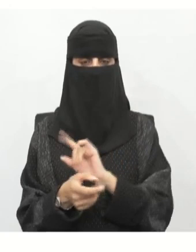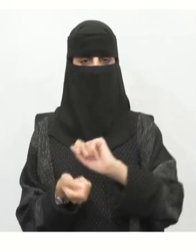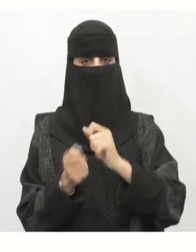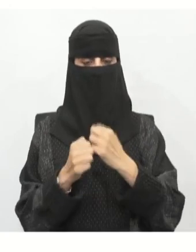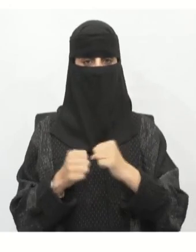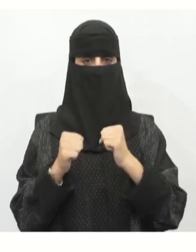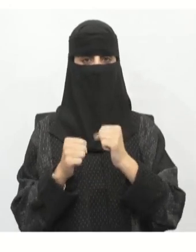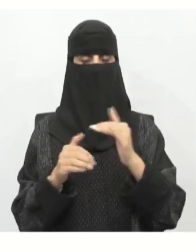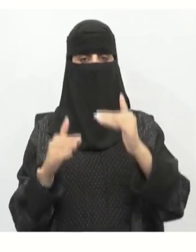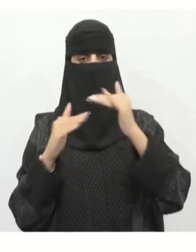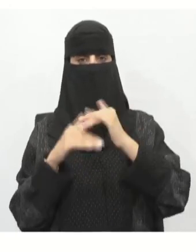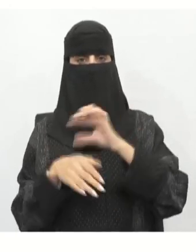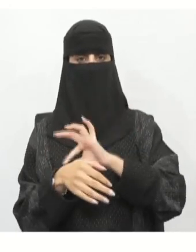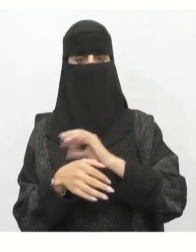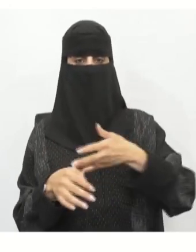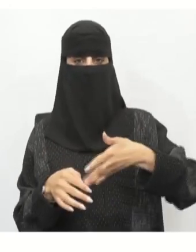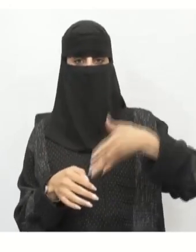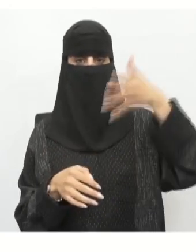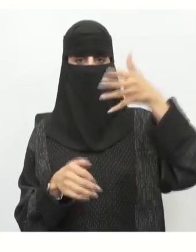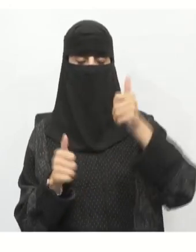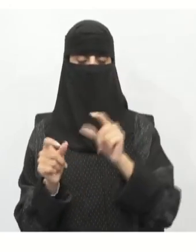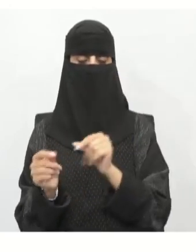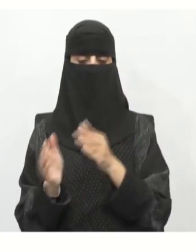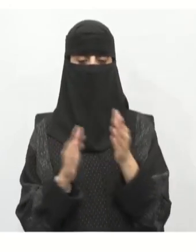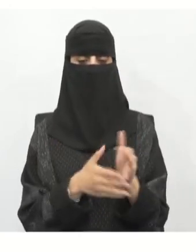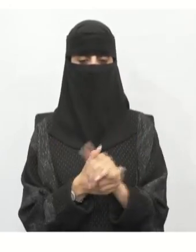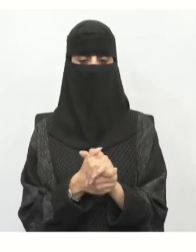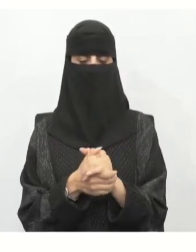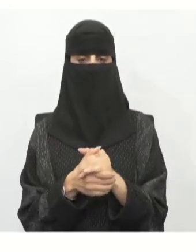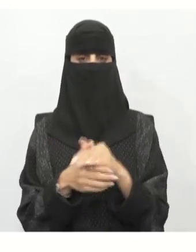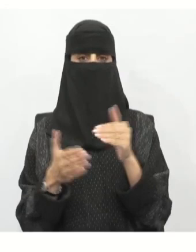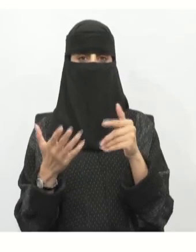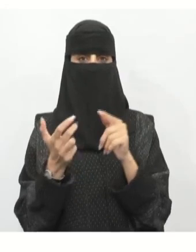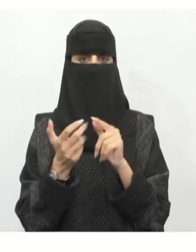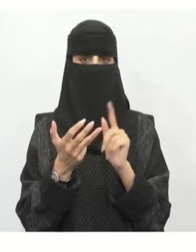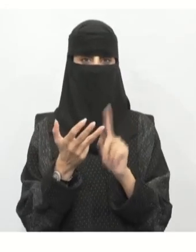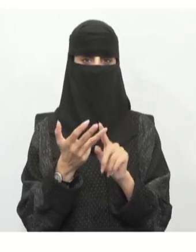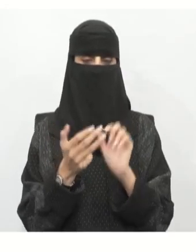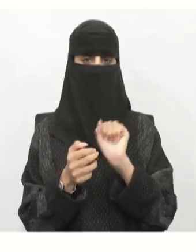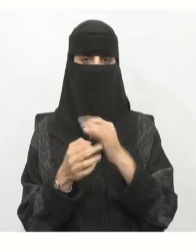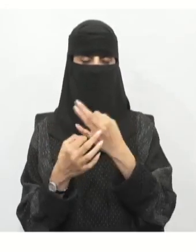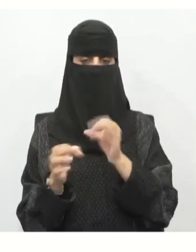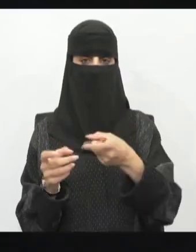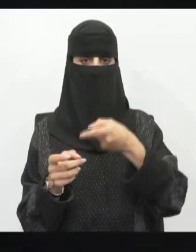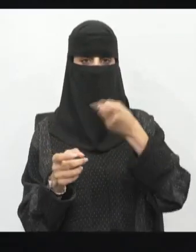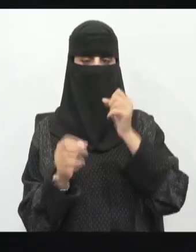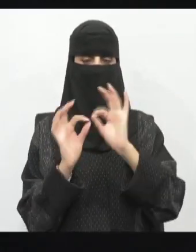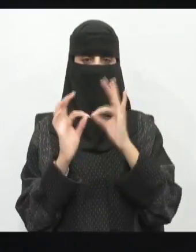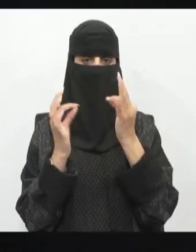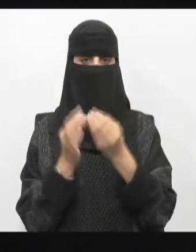نمو الجسم ايضا تعرفنا على مجموعه الفواكه والخضروات